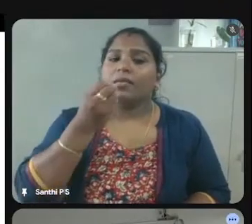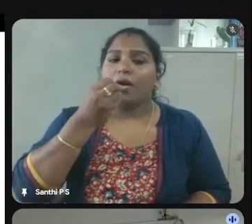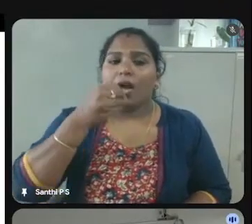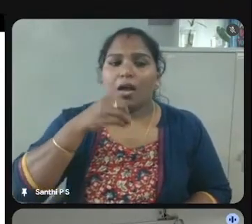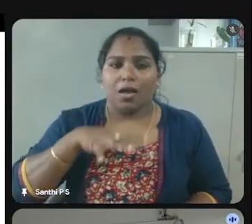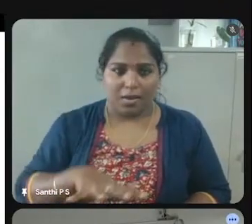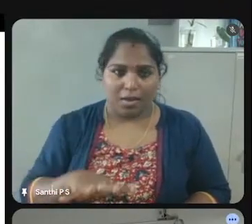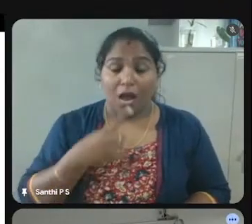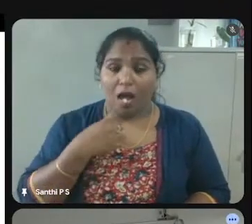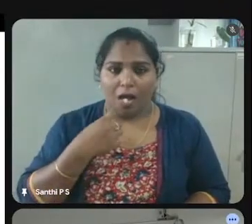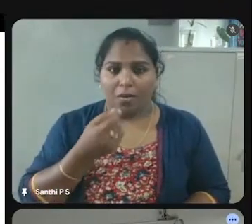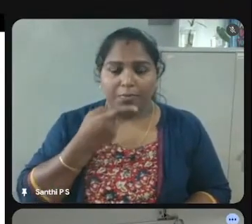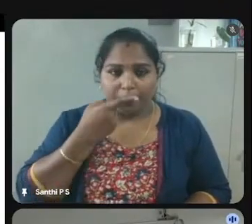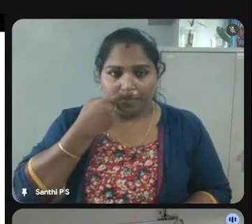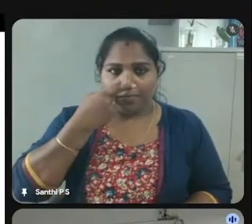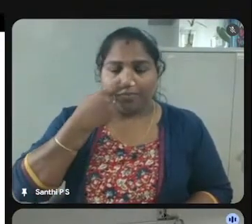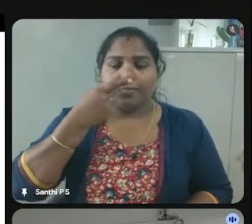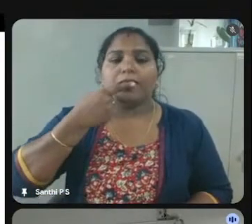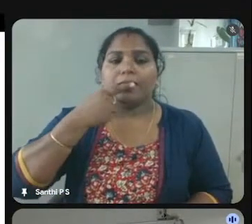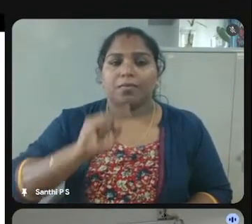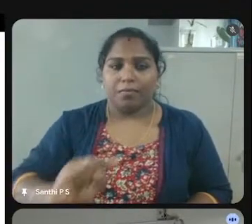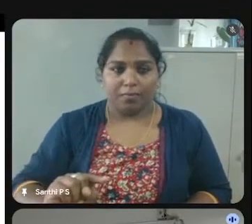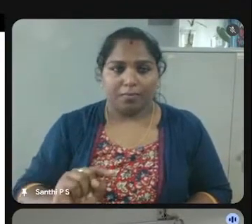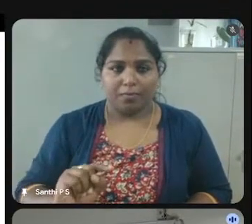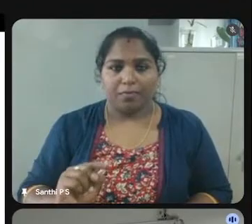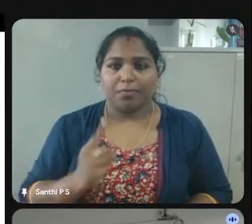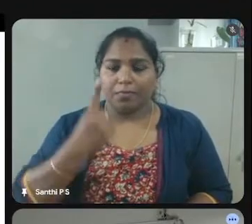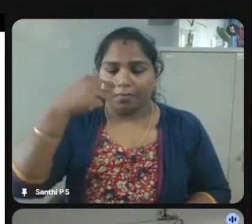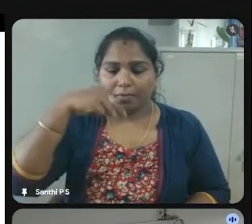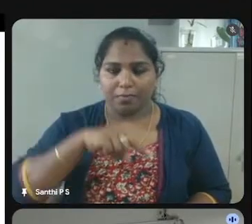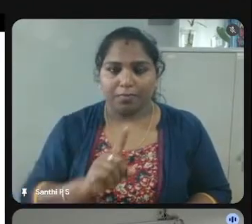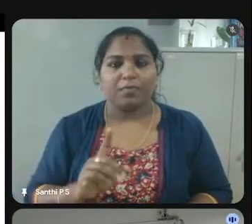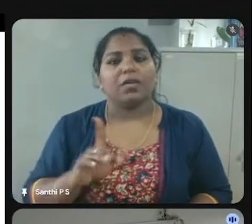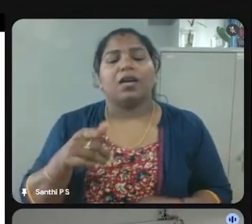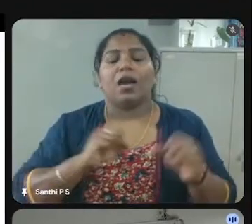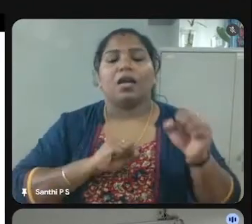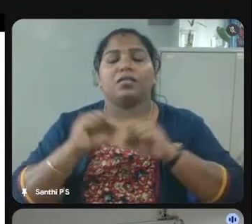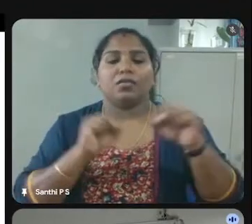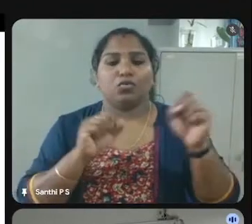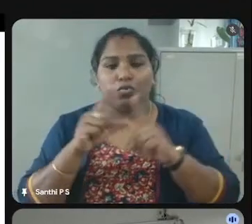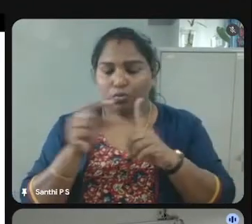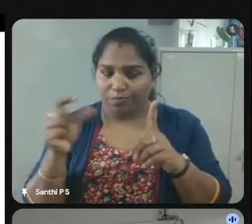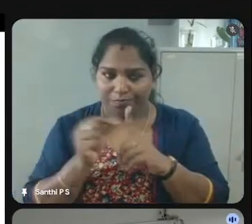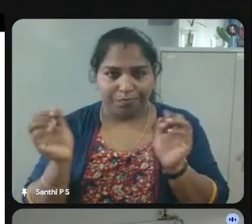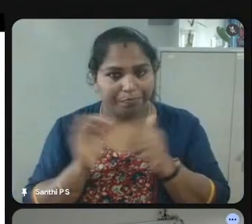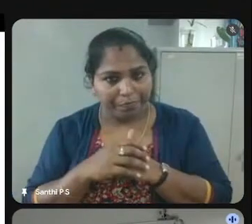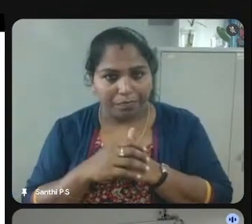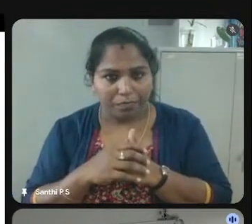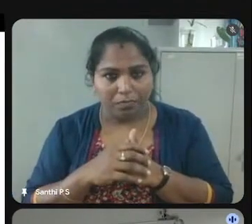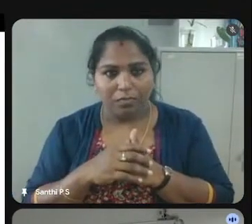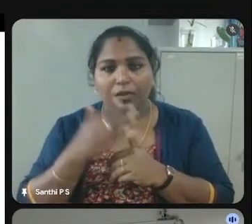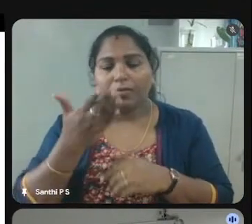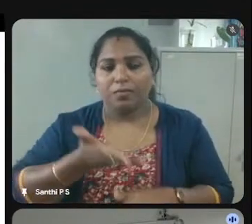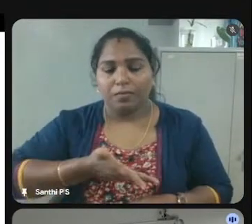ശ്വാസം പുറത്തേക്ക് വിടുന്നു. ആ രീതിയിലാണ് നമ്മൾ ഡീപ് ബ്രീതിങ് എക്സസൈസ് ചെയ്യുന്നത്. അപ്പം ശ്വാസം ഉള്ളിലേക്ക് എടുക്കുമ്പോൾ നമുക്ക്